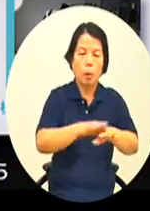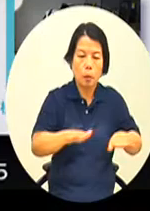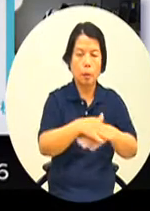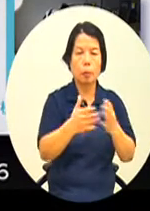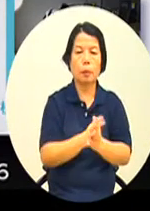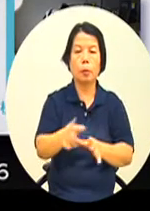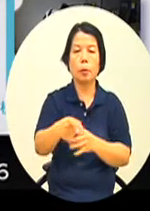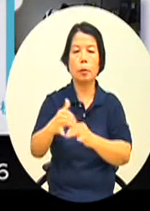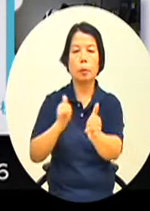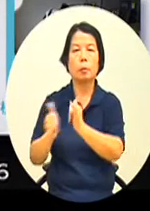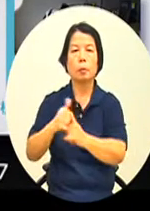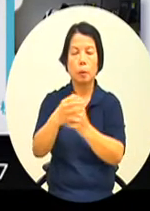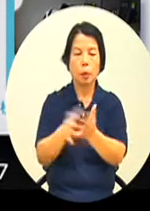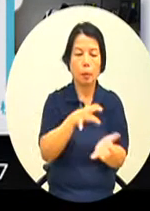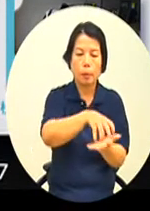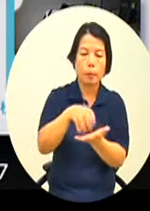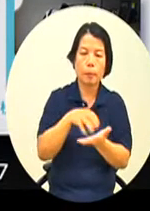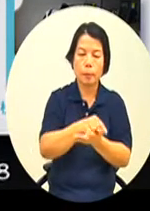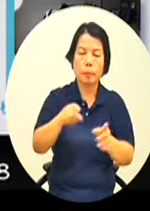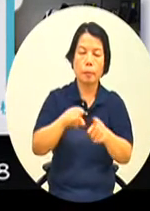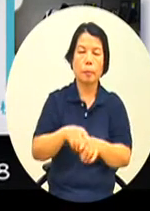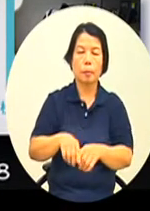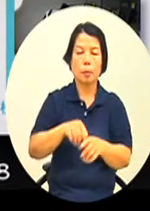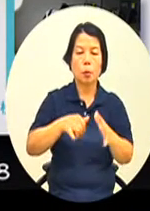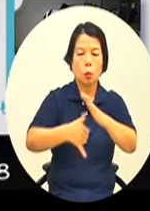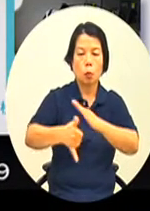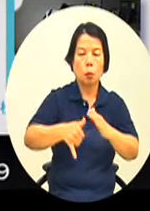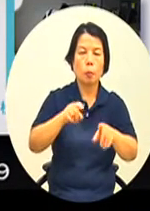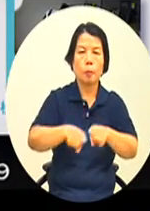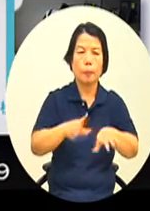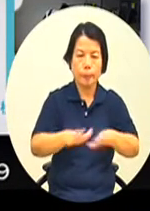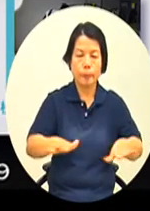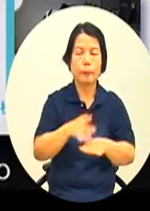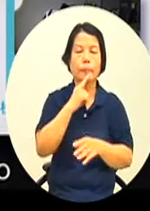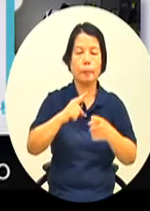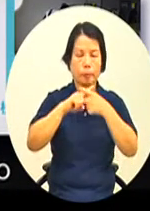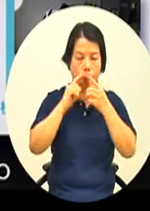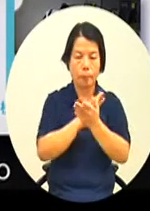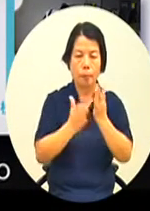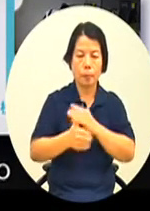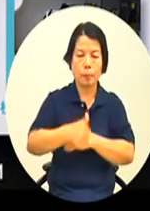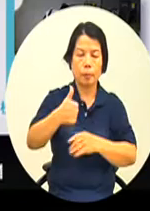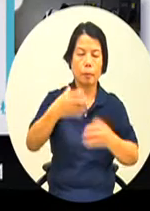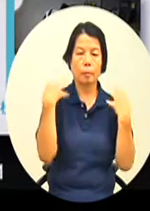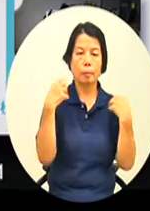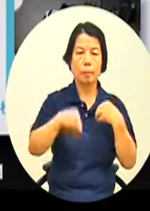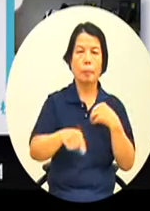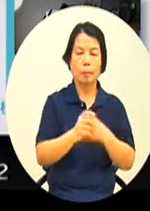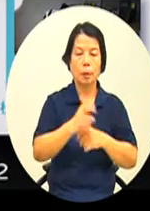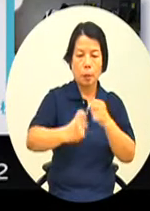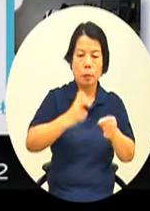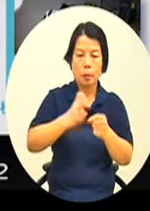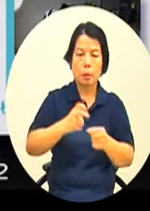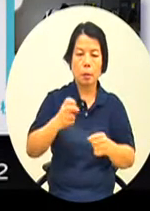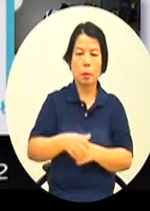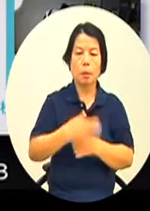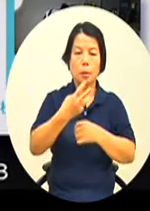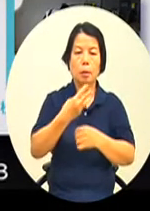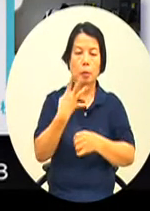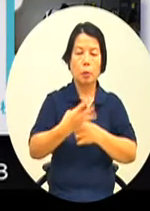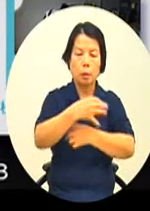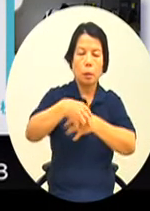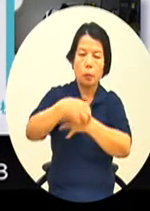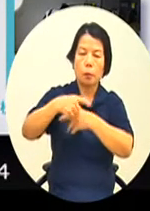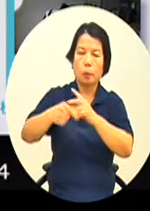跟办公同仁出入平安哦，这是秘书处的基本使命哦。所以我们在已经使用超过20年的四维行政中心跟凤山的